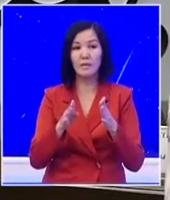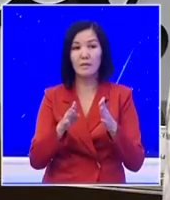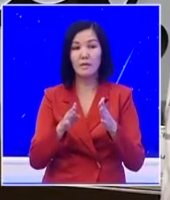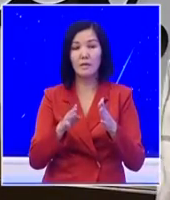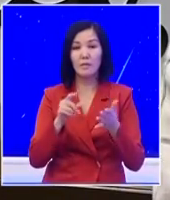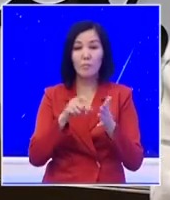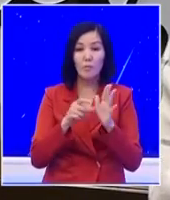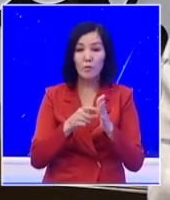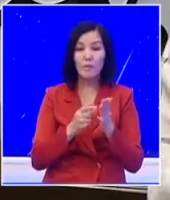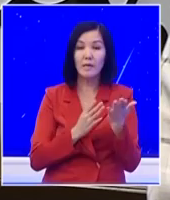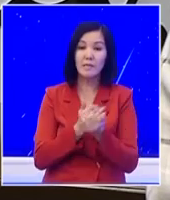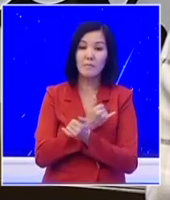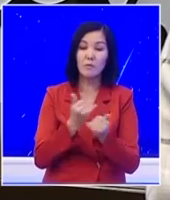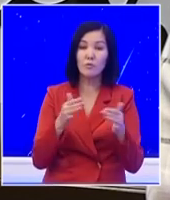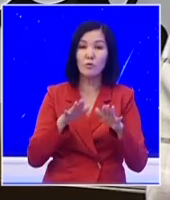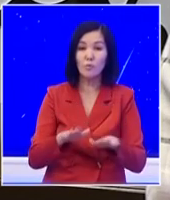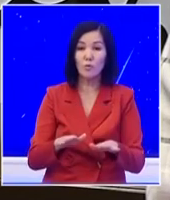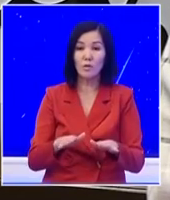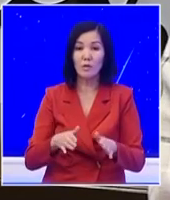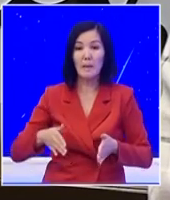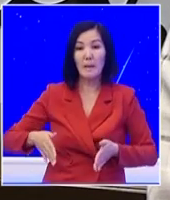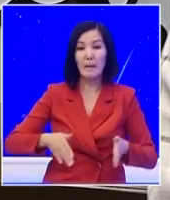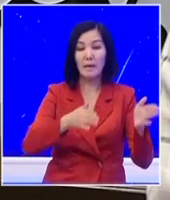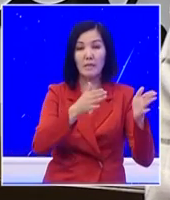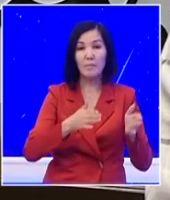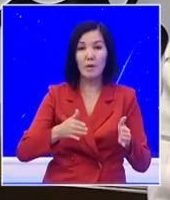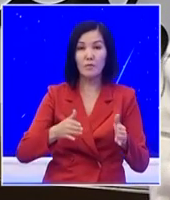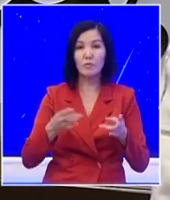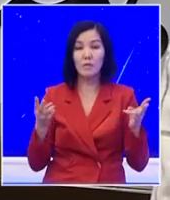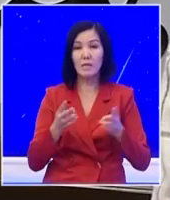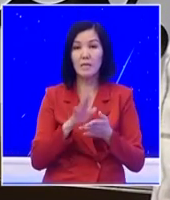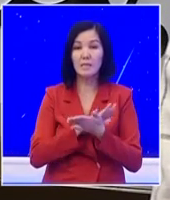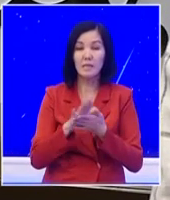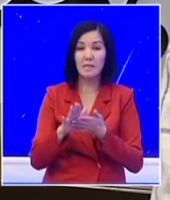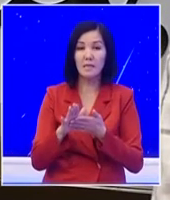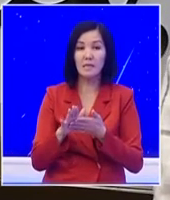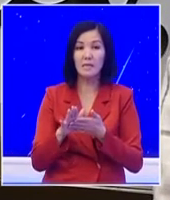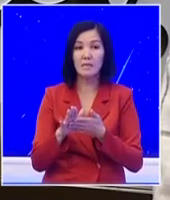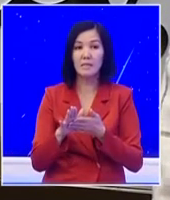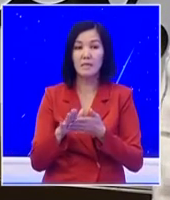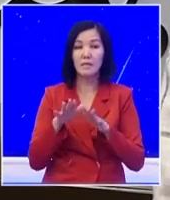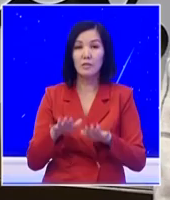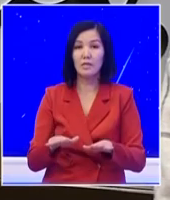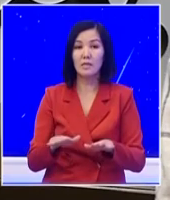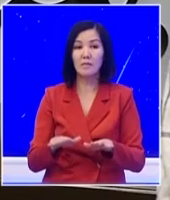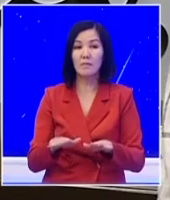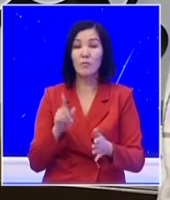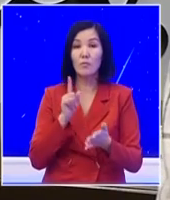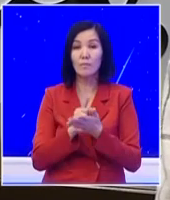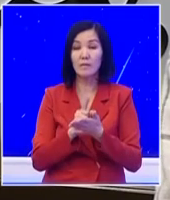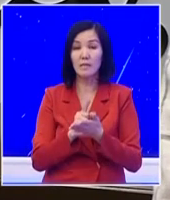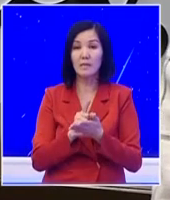бар, қызмет көрсету жаңағы жер бар, санитарлық гигиеналар жерлер бар, ол міндетті